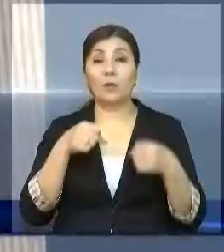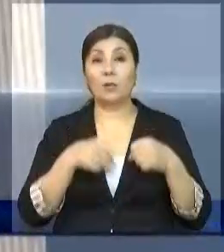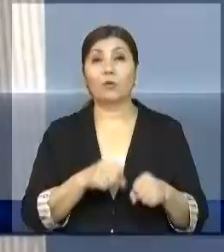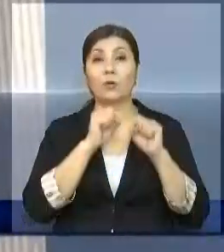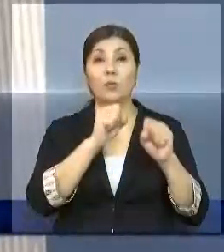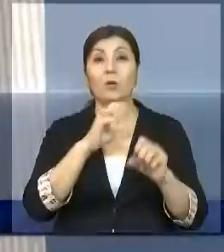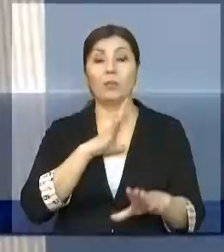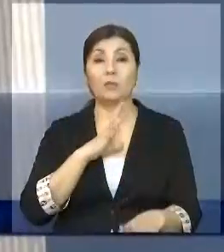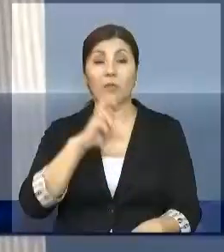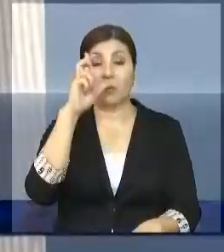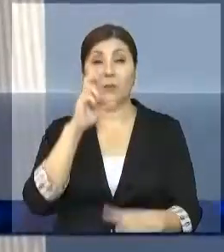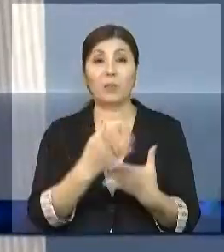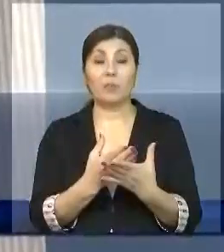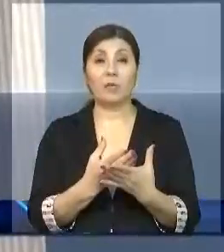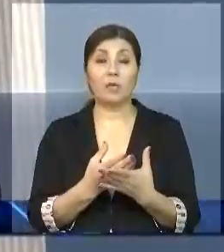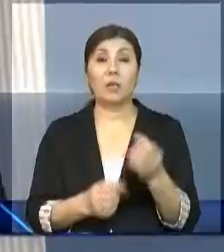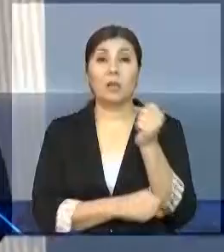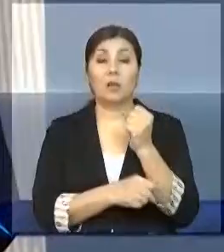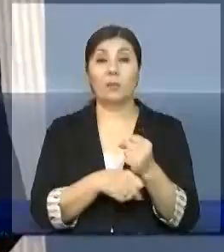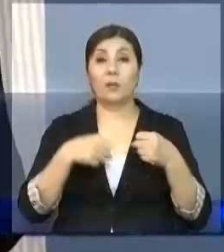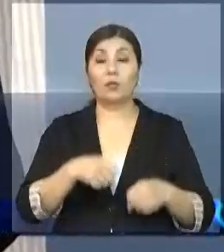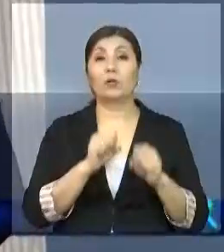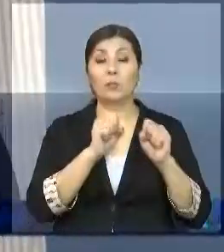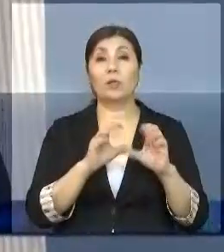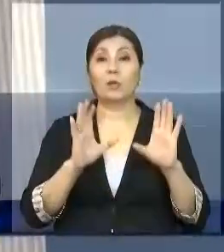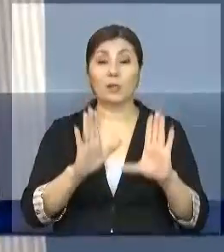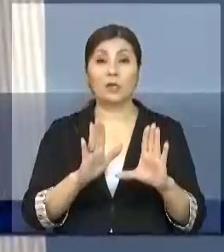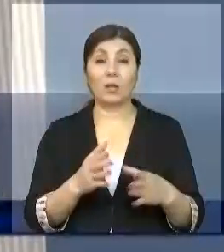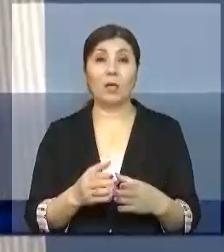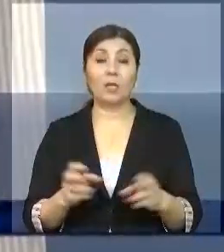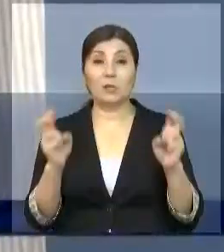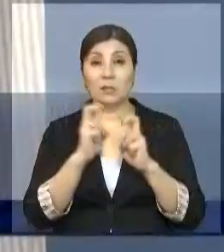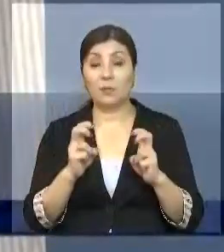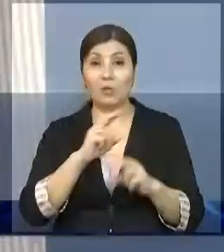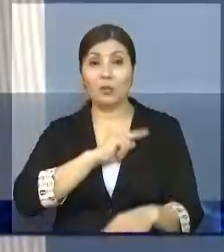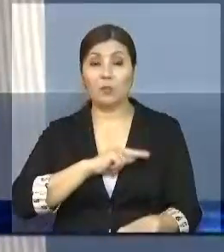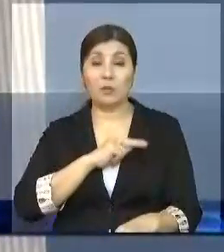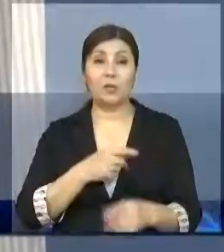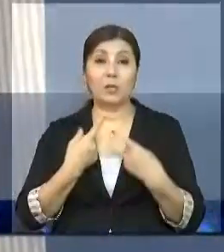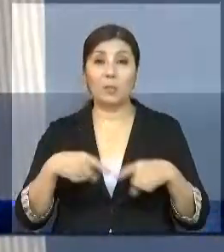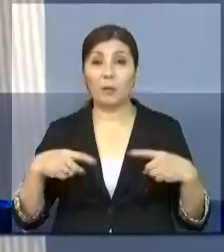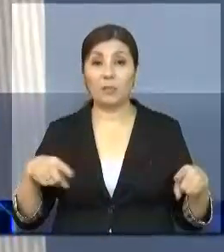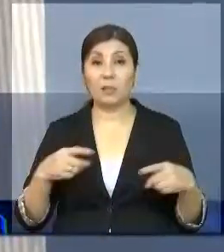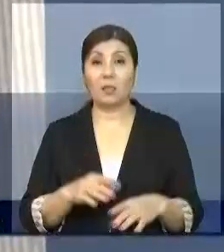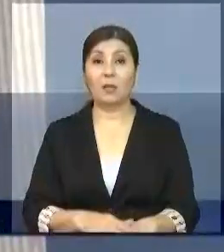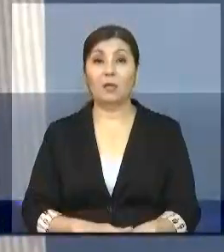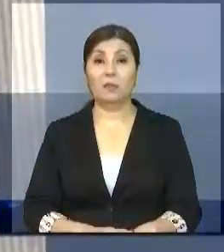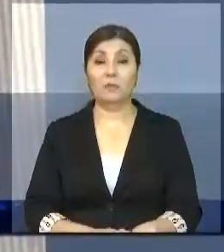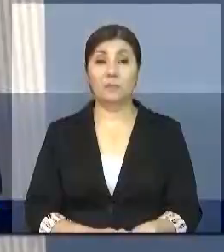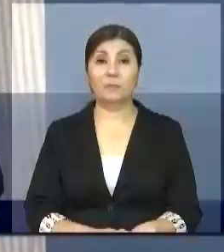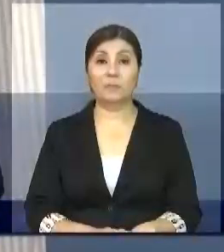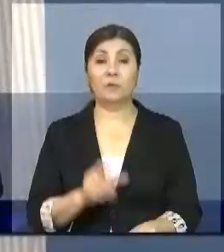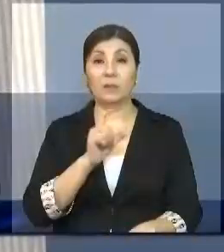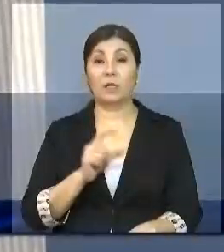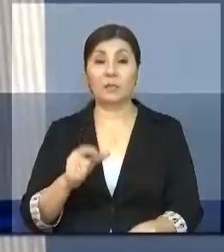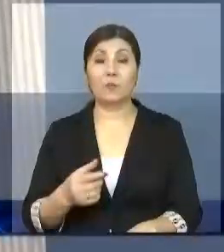Жалпы бұл мемлекеттік қызметшілердің құқықтарын қорғау тек қана бұндай департаменттің талдау жұмыстарынан да басқа да жаңағы